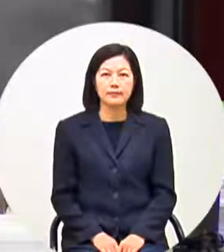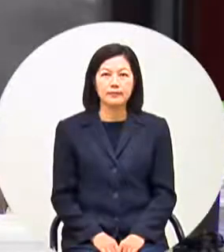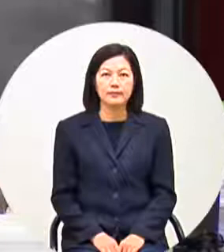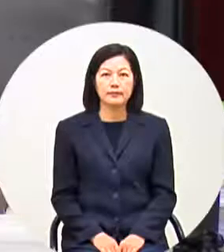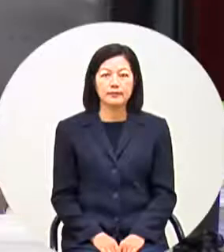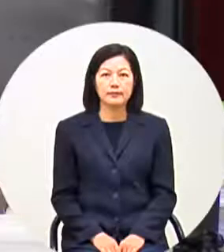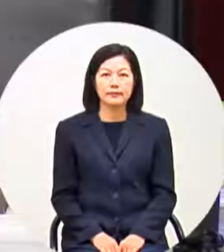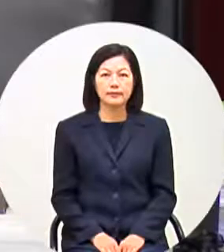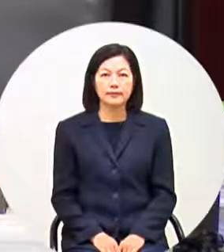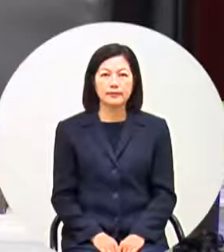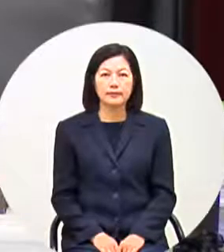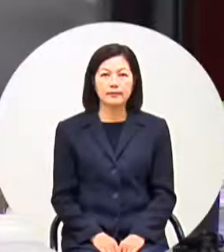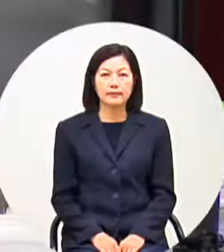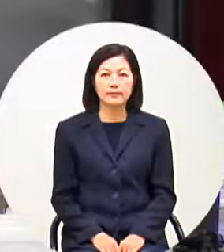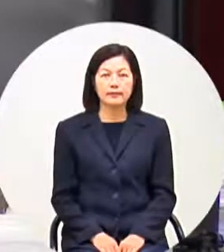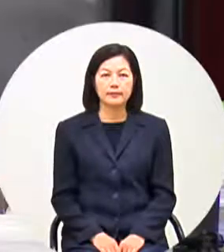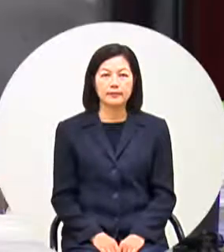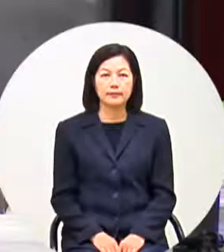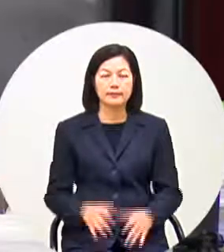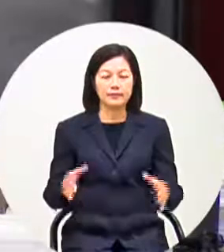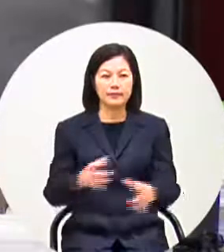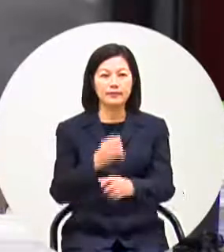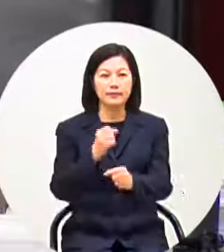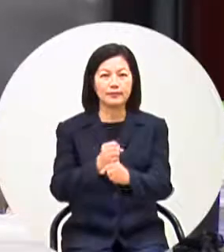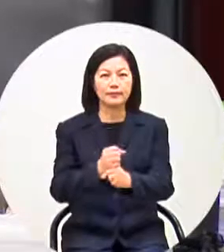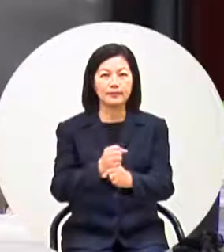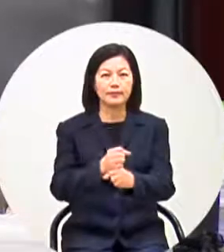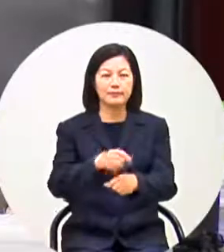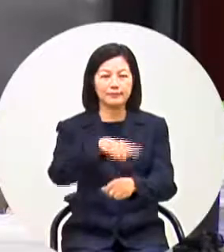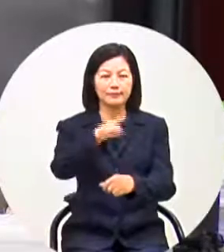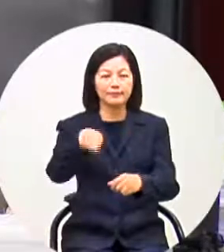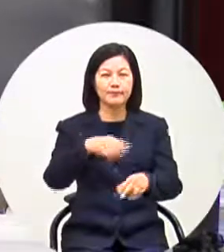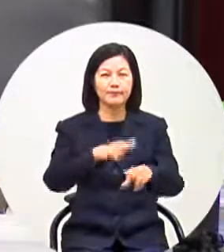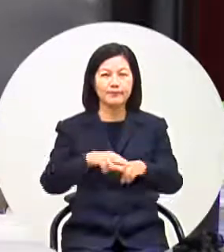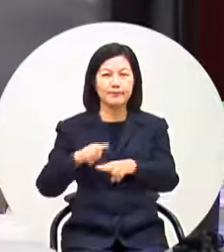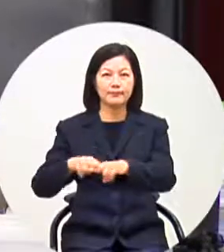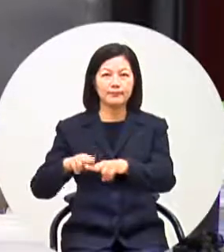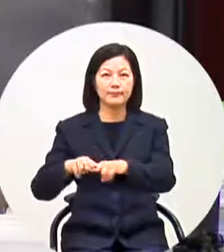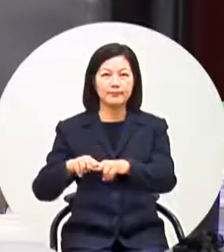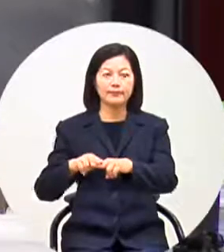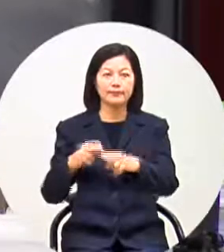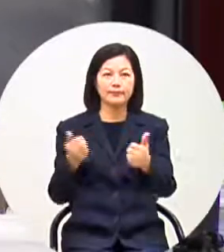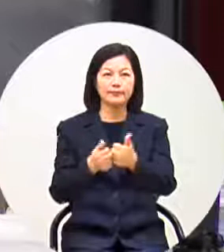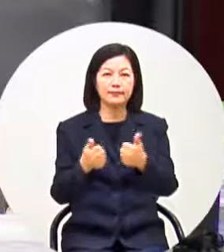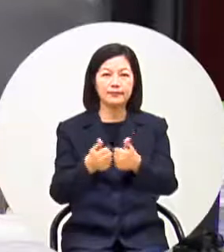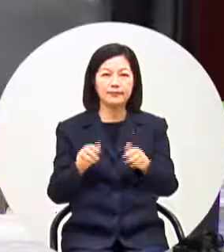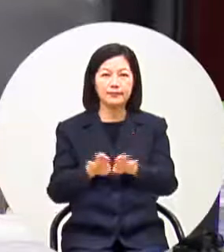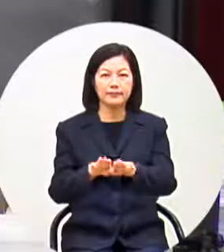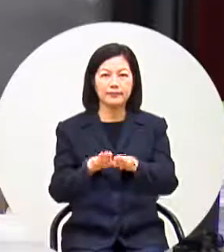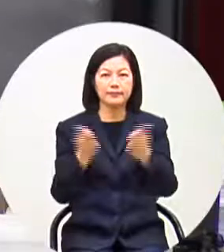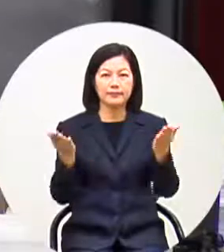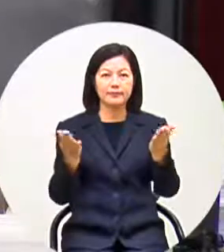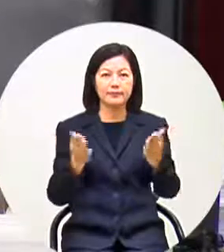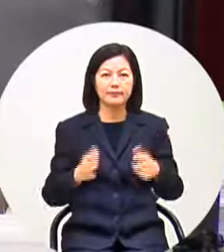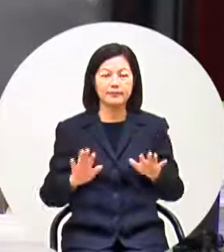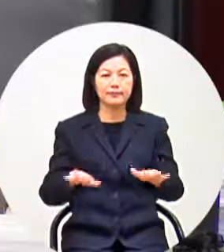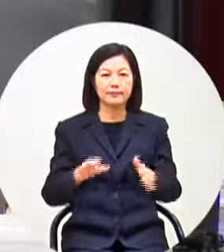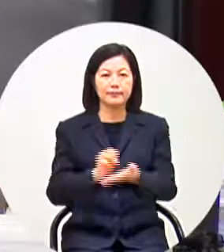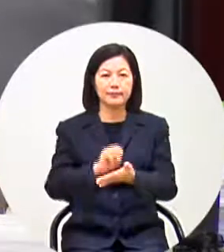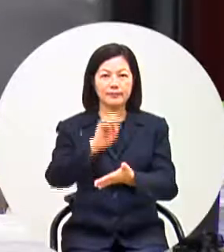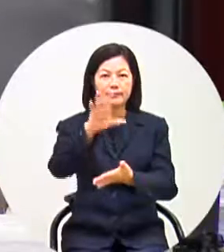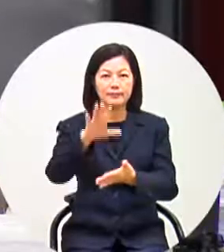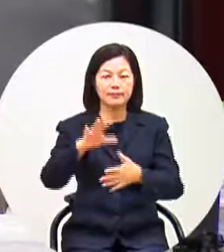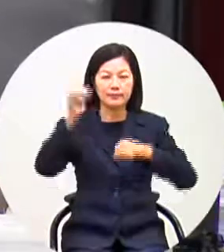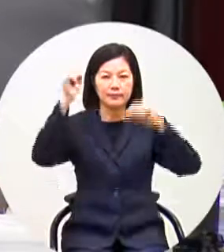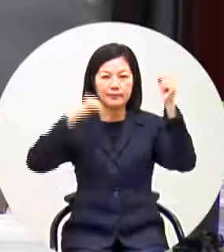各位同仁请就座。开会。向大会报告，今天上午继续市政总